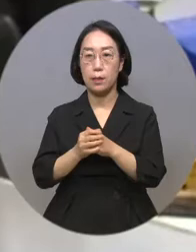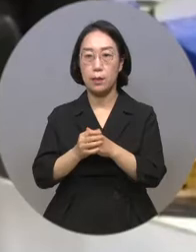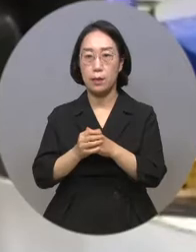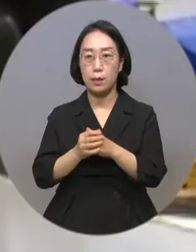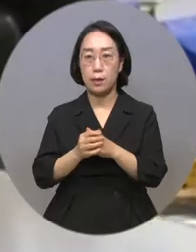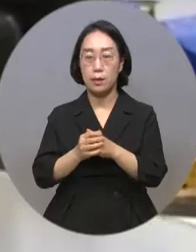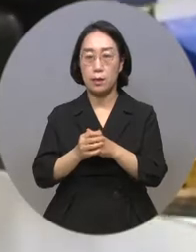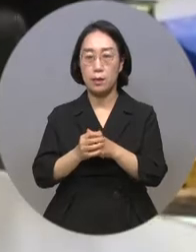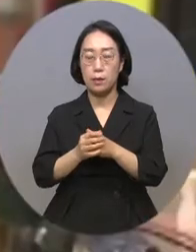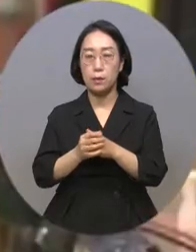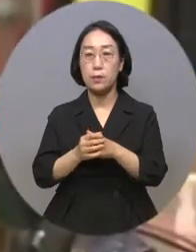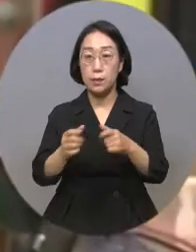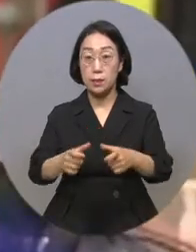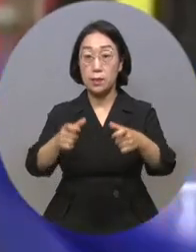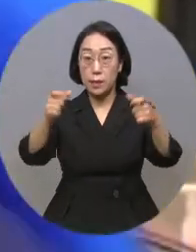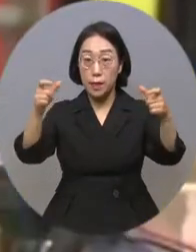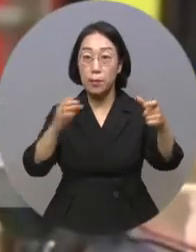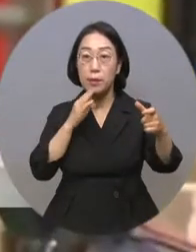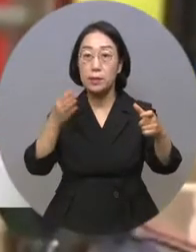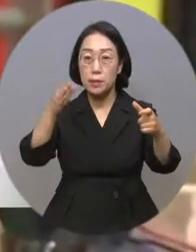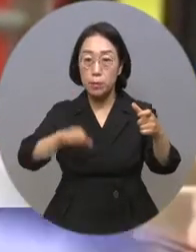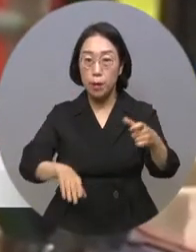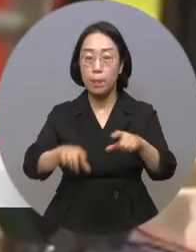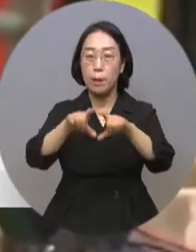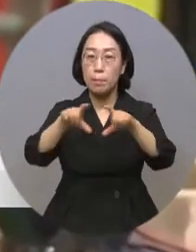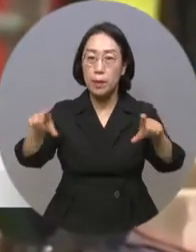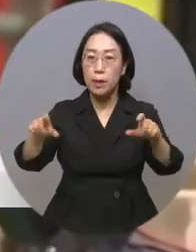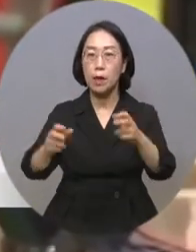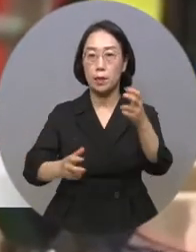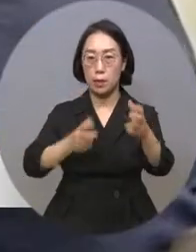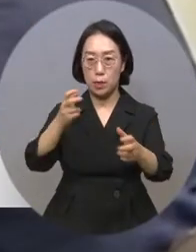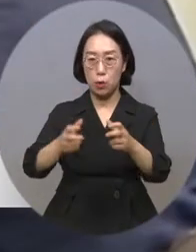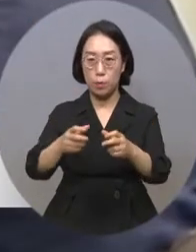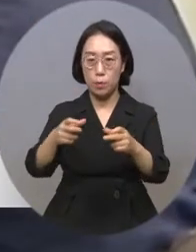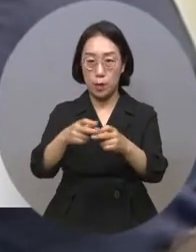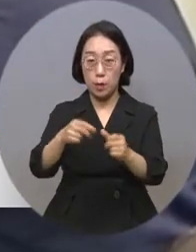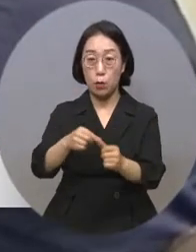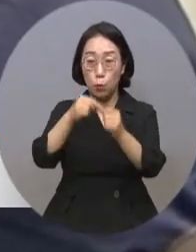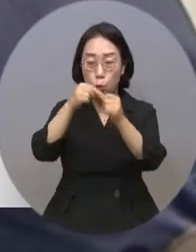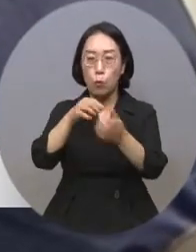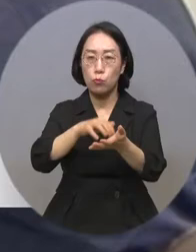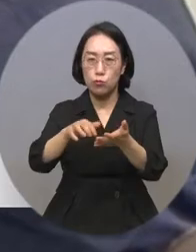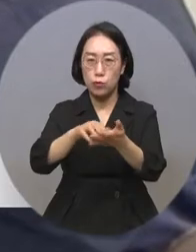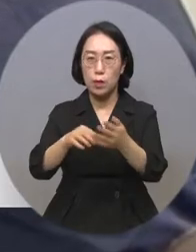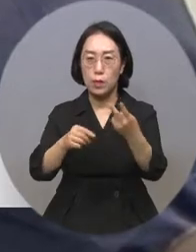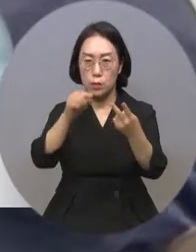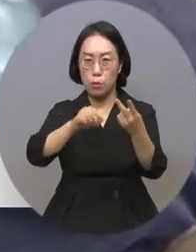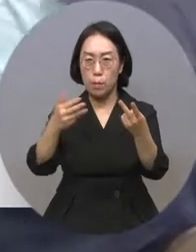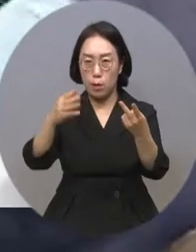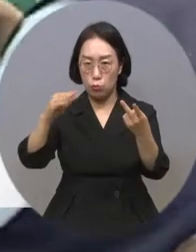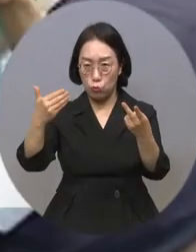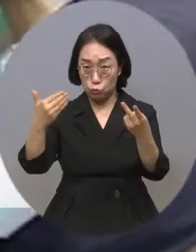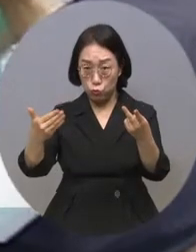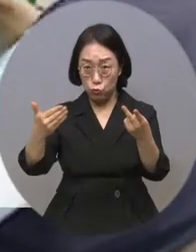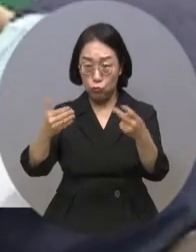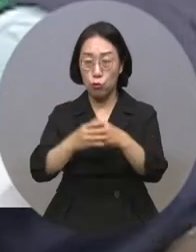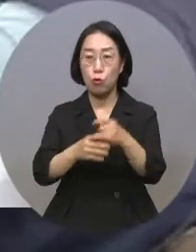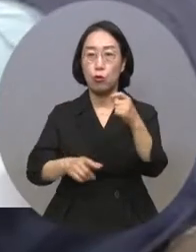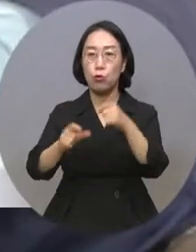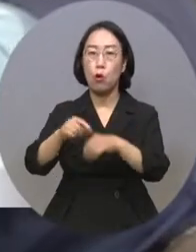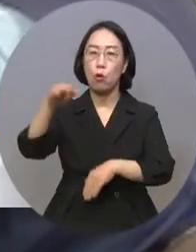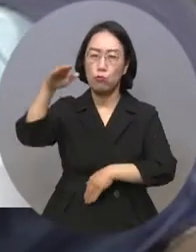전체적으로 증가 추세를 나타냈으나 민간기업의 장애인 고용률은 2.89%로 전년 대비